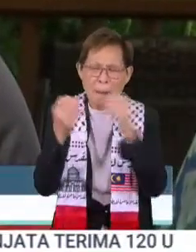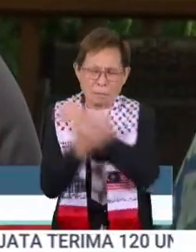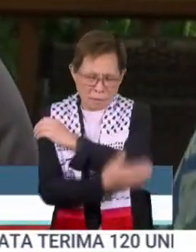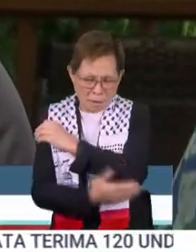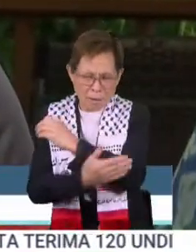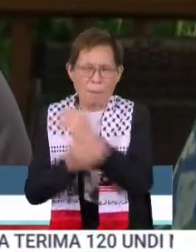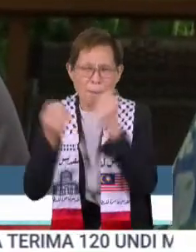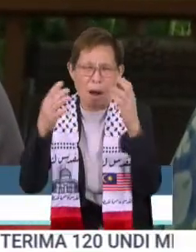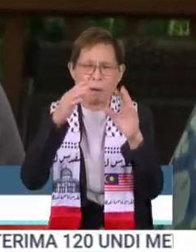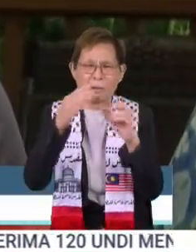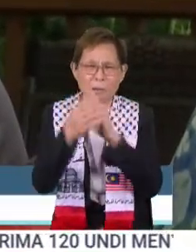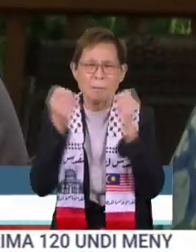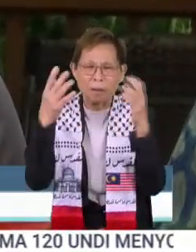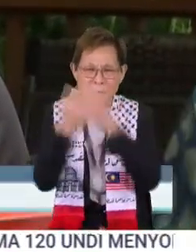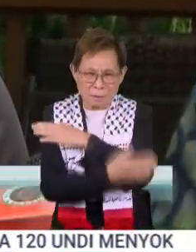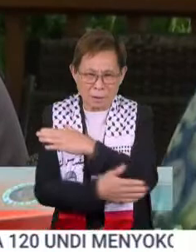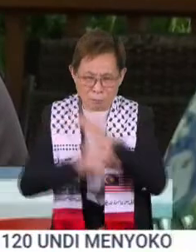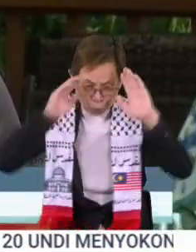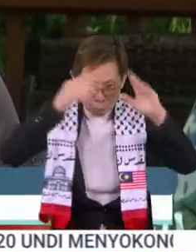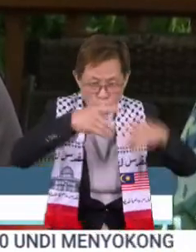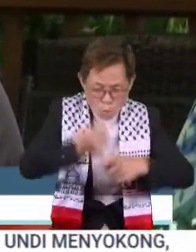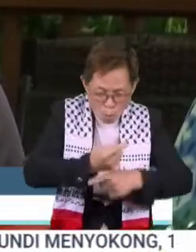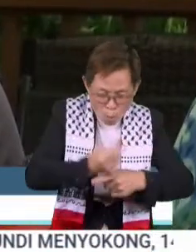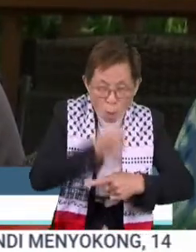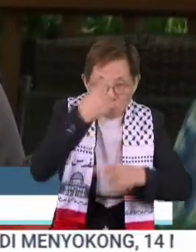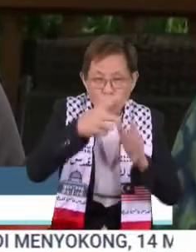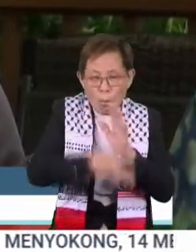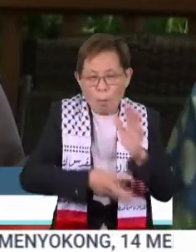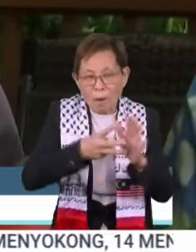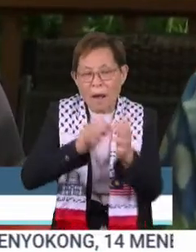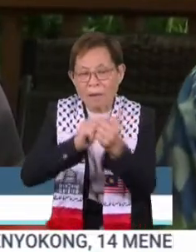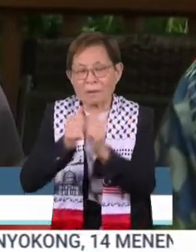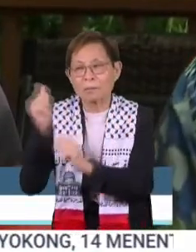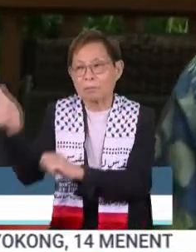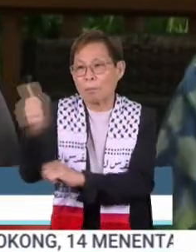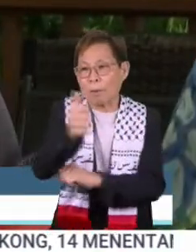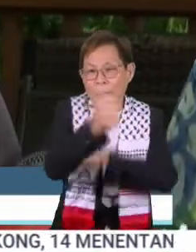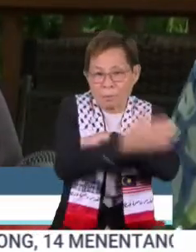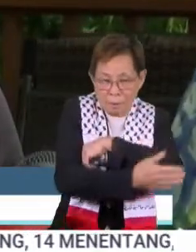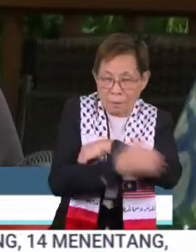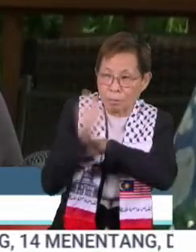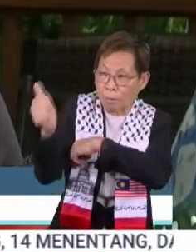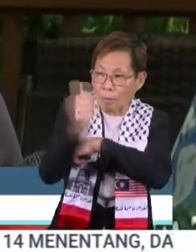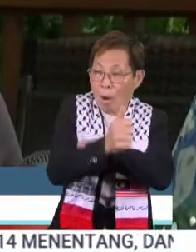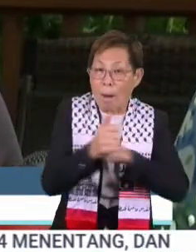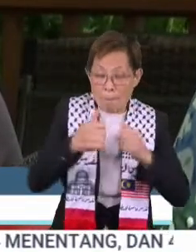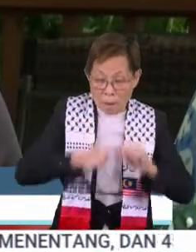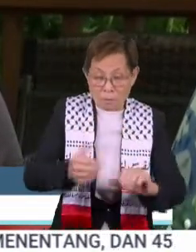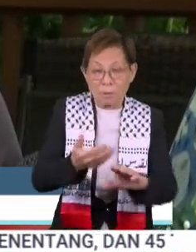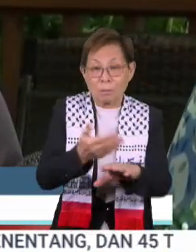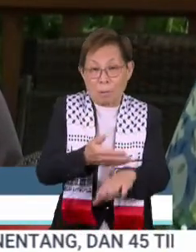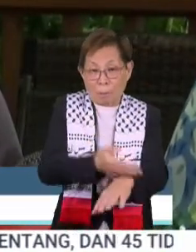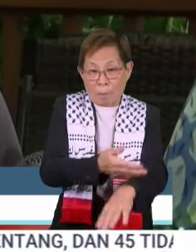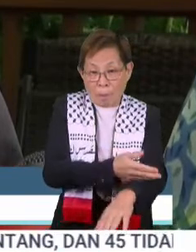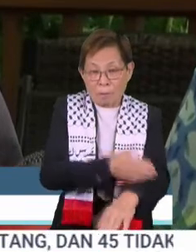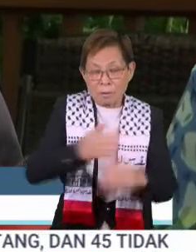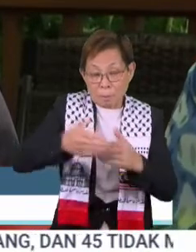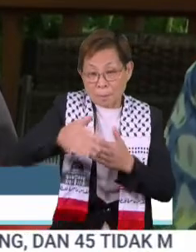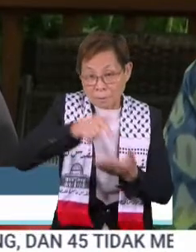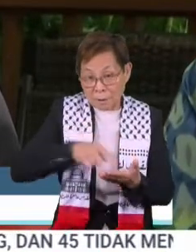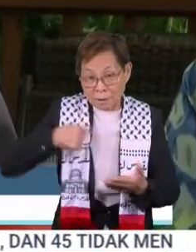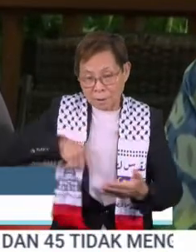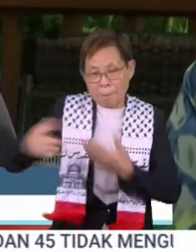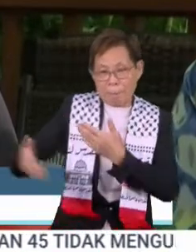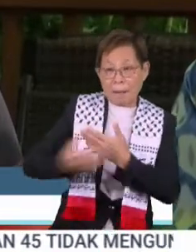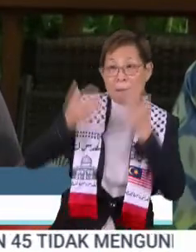telah menubuhkan program latihan untuk para atlet negara masing-masing, masih meningkat. So, selepas ni bila